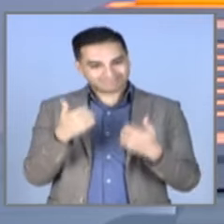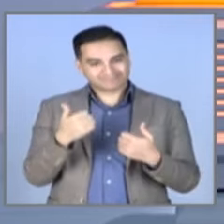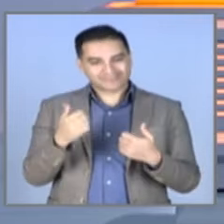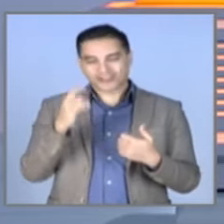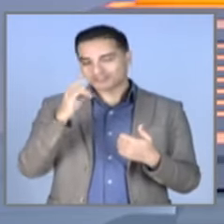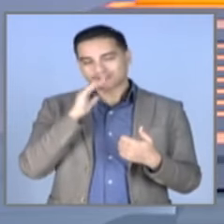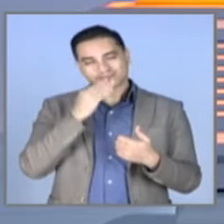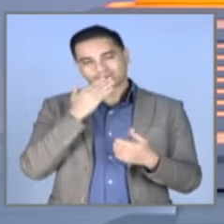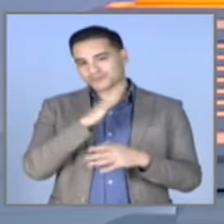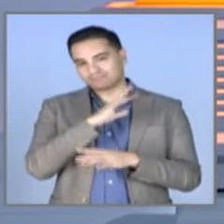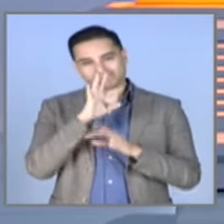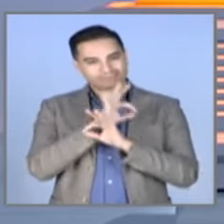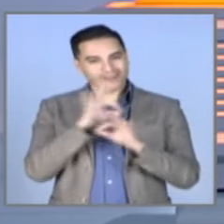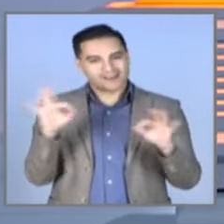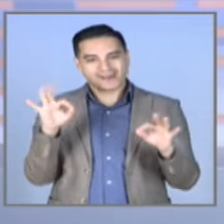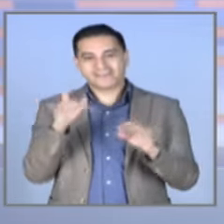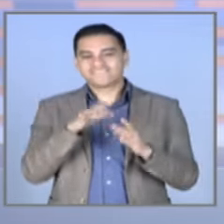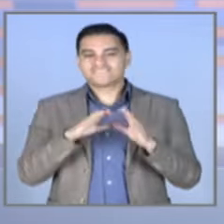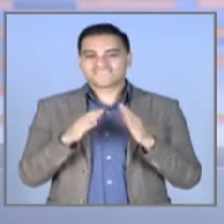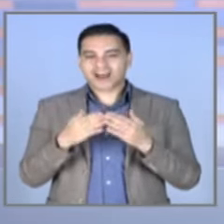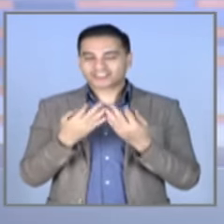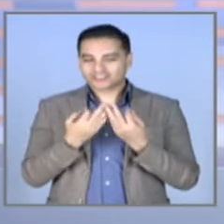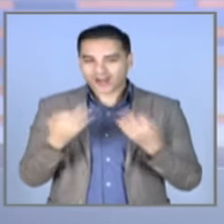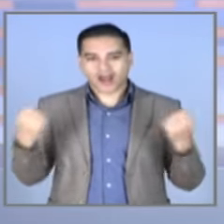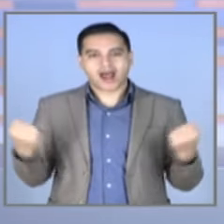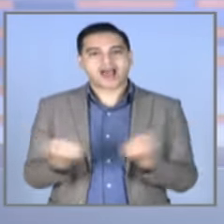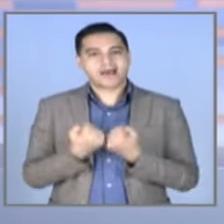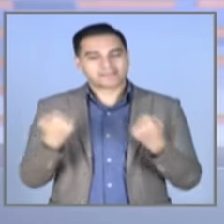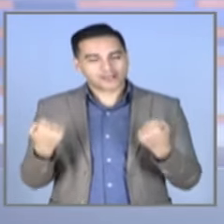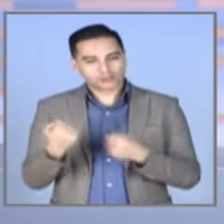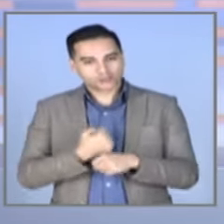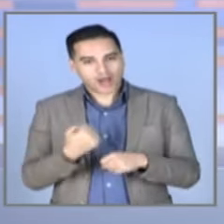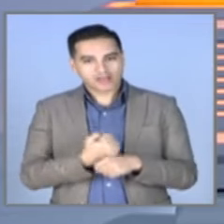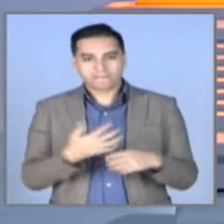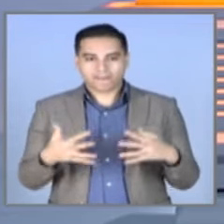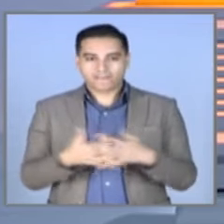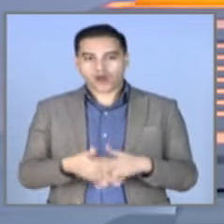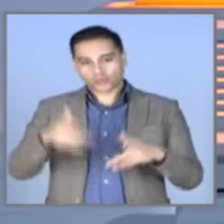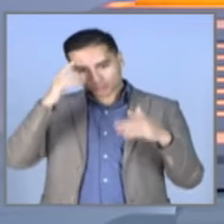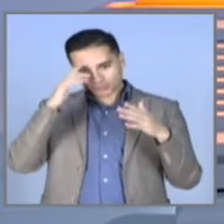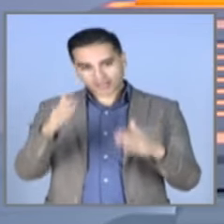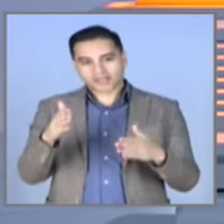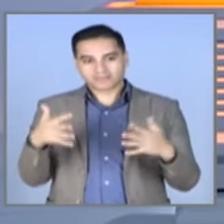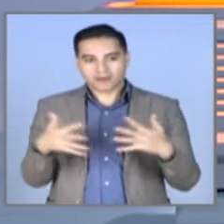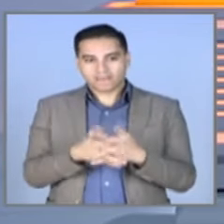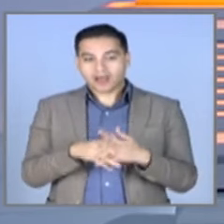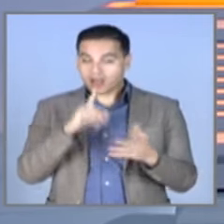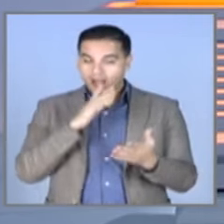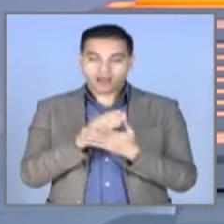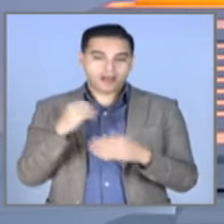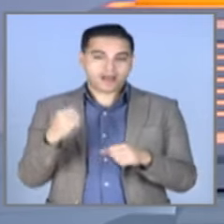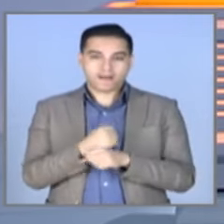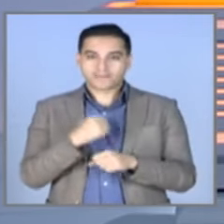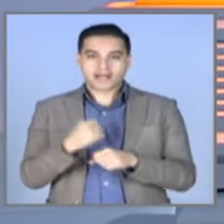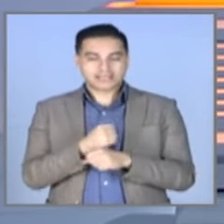الحمد لله. يعني الفريق اكتمل وعملتوا مجهود مع بعض وركزتوا مع بعض بصراحه عملنا مجهود كويس جدا